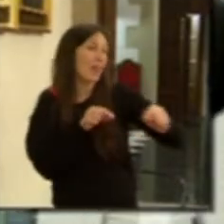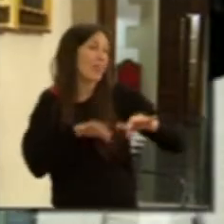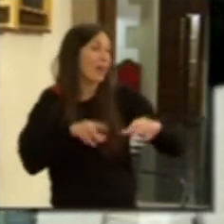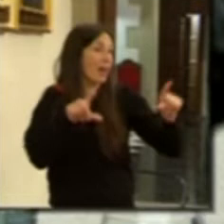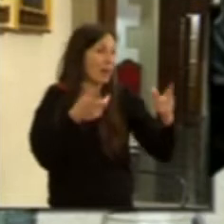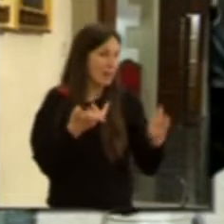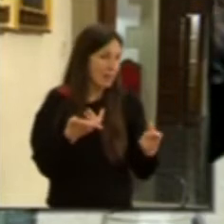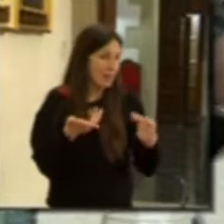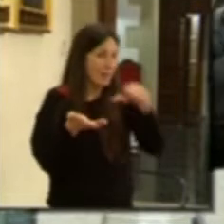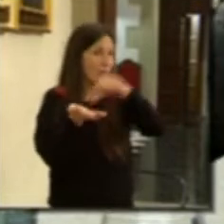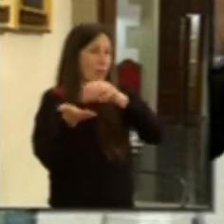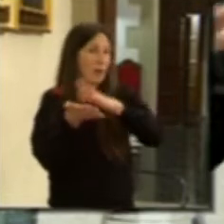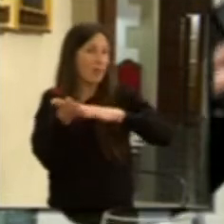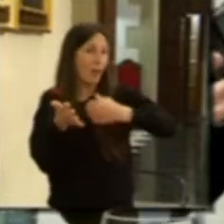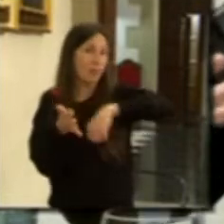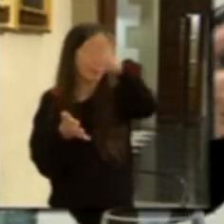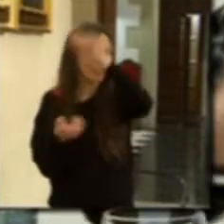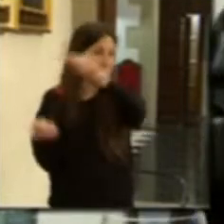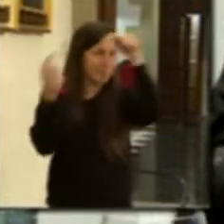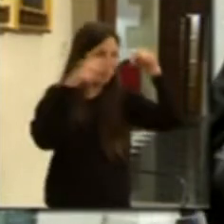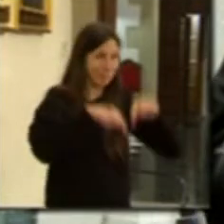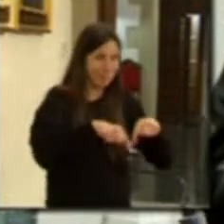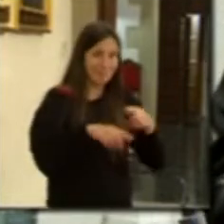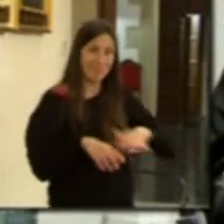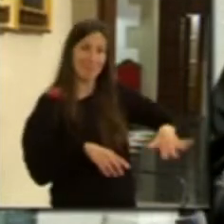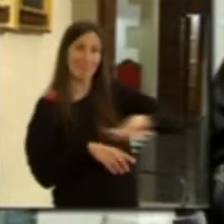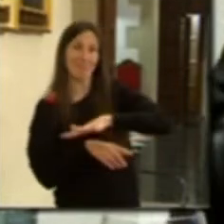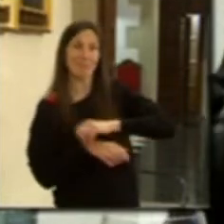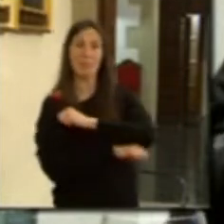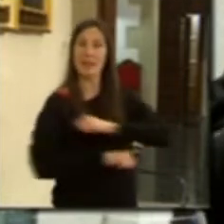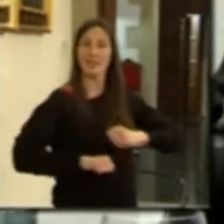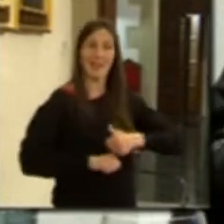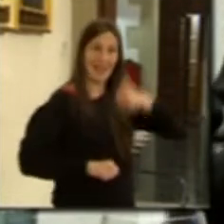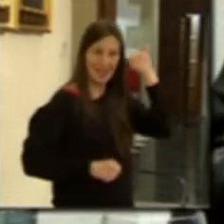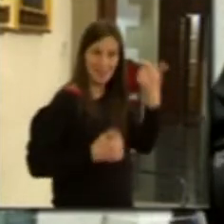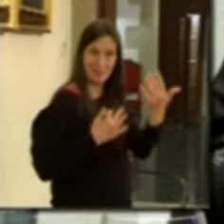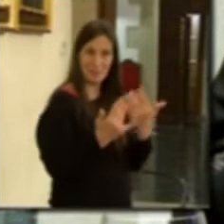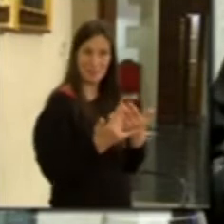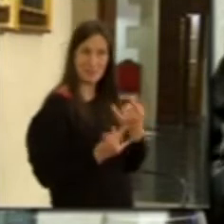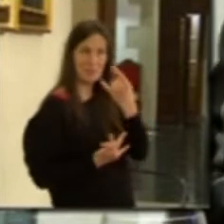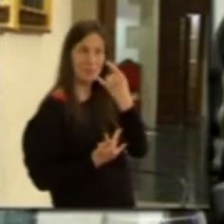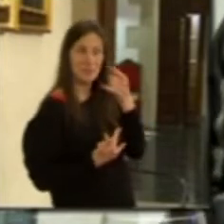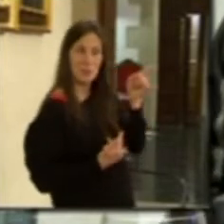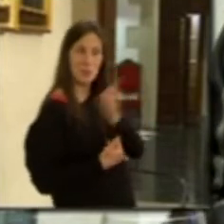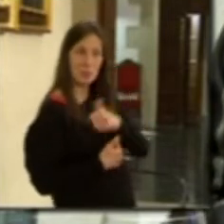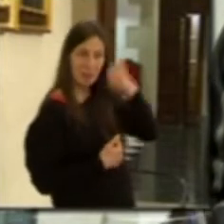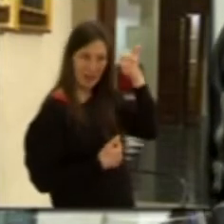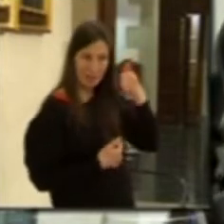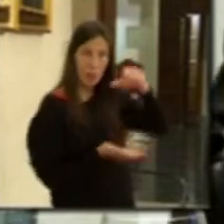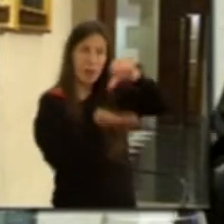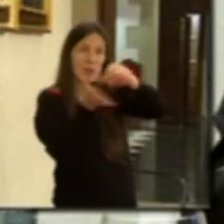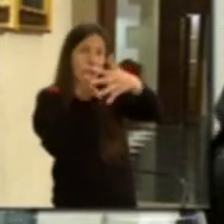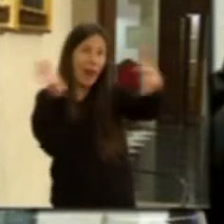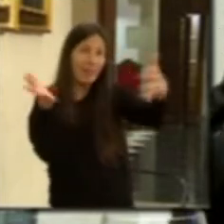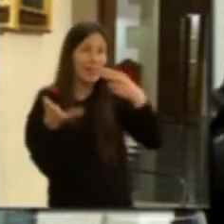té un entorn com el que té, que tinc habitatges més grans i que té uns atractius que eventualment una ciutat més gran no em podrà donar. Per